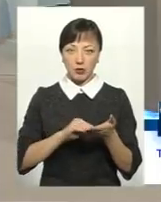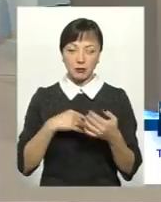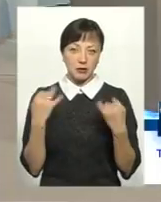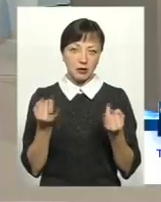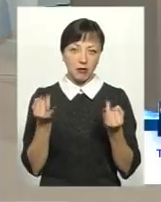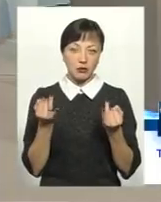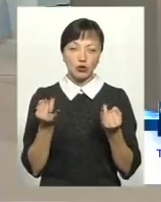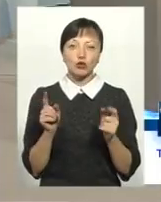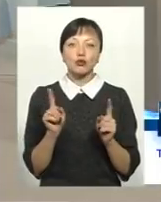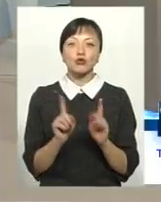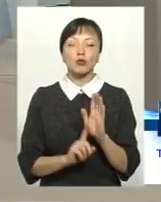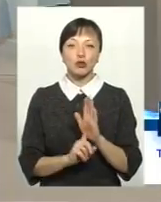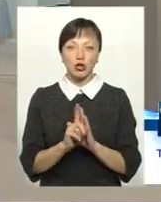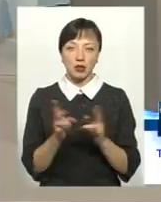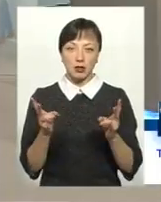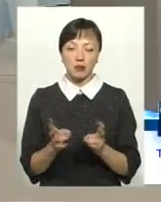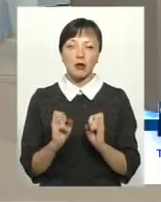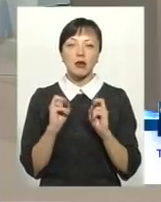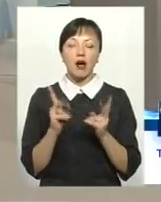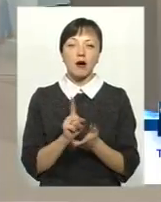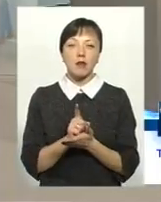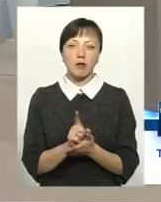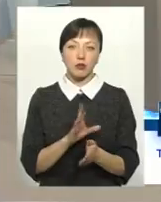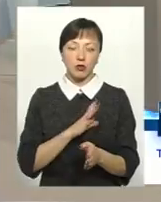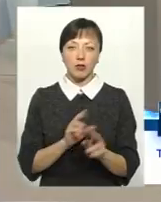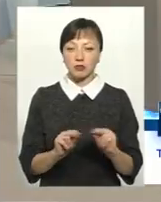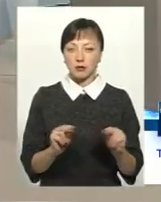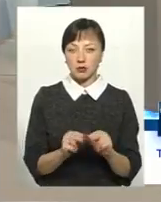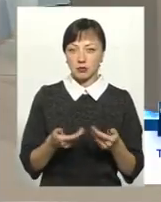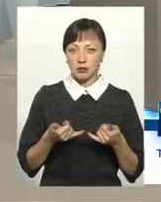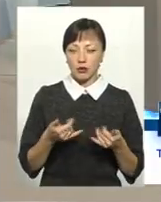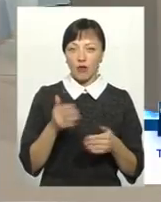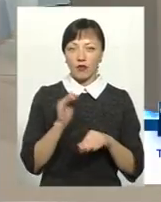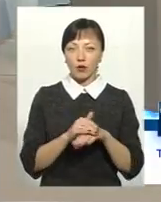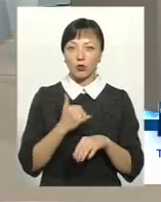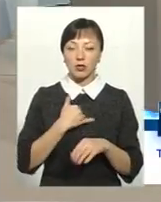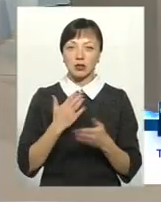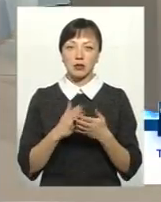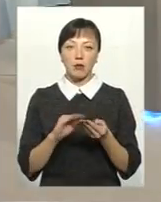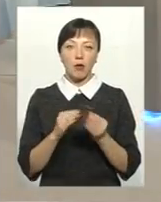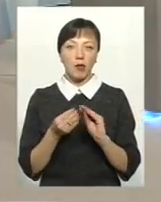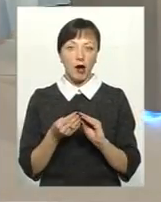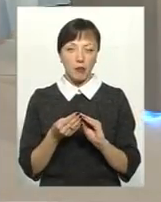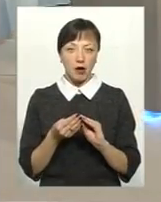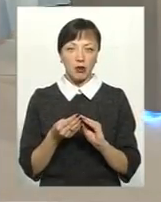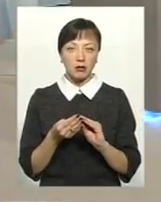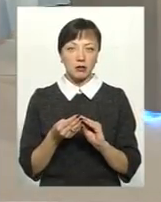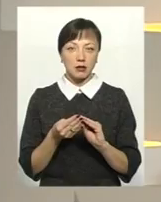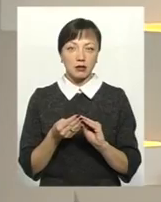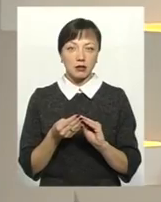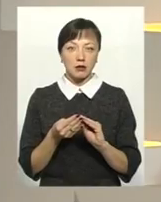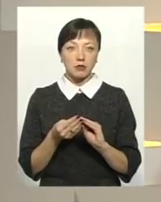просто цікаво, з чого треба почати? Як це має? От освітяни, ми тільки що виявили, що в нас є проблема, так? Саме